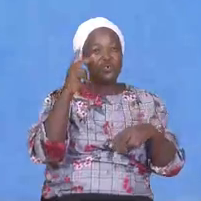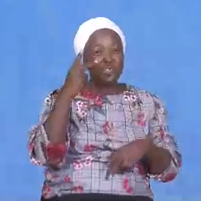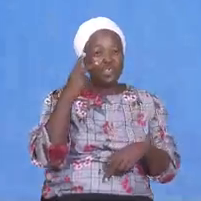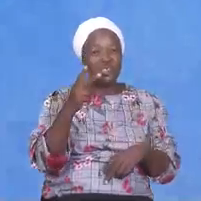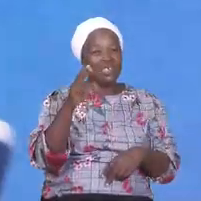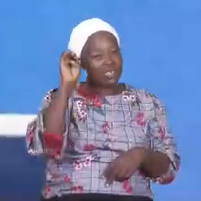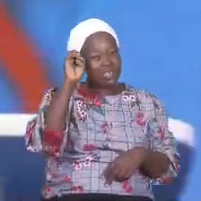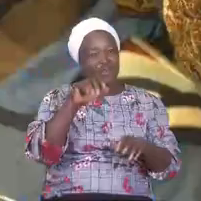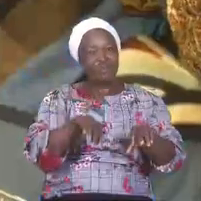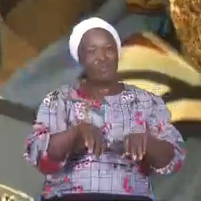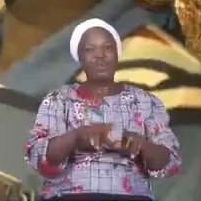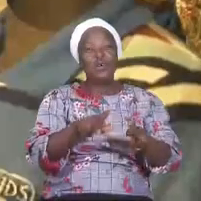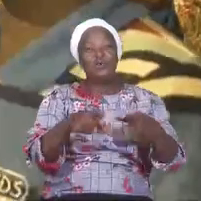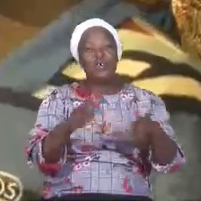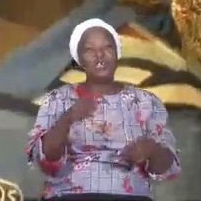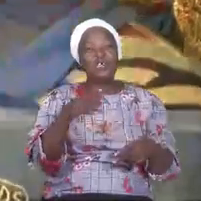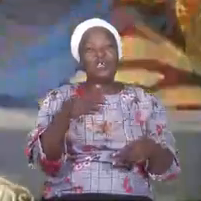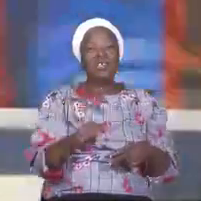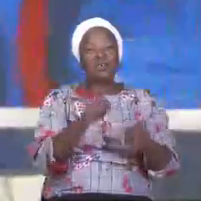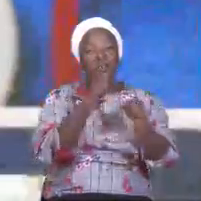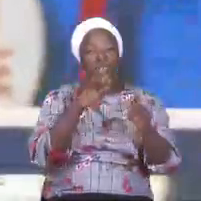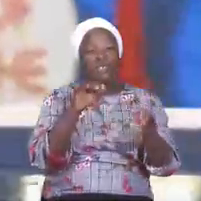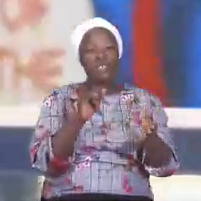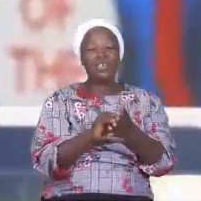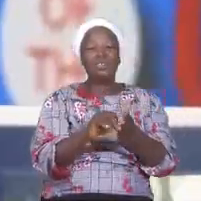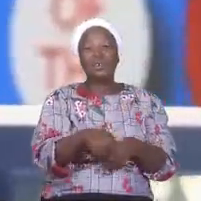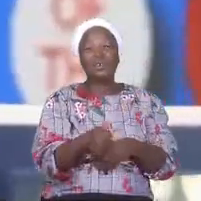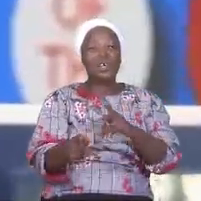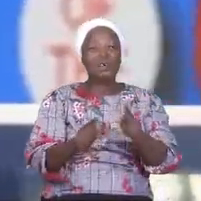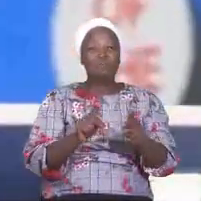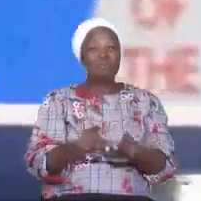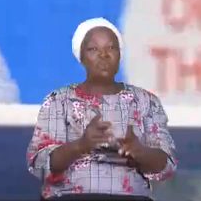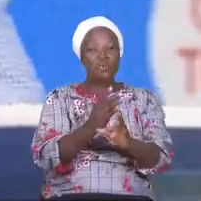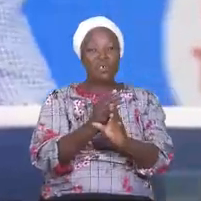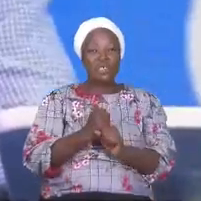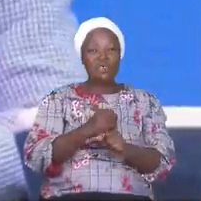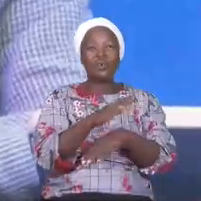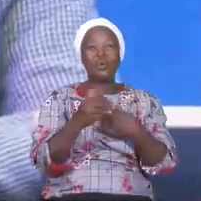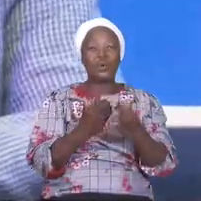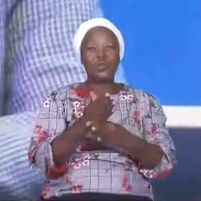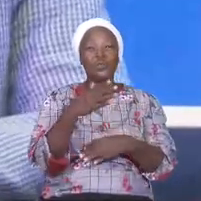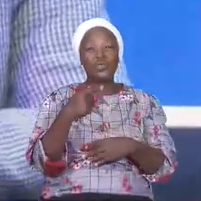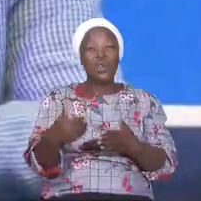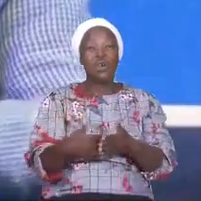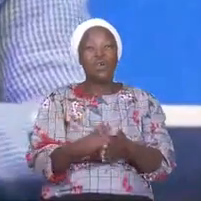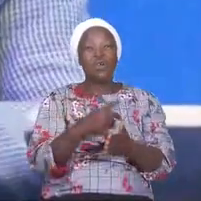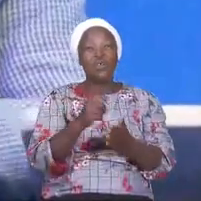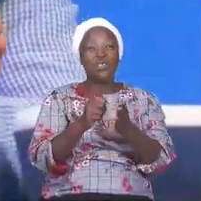jougs, tu le verras. Il a pourvu les bénédictions que les autres ont